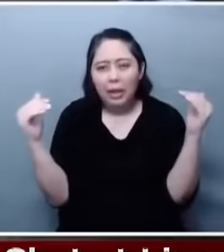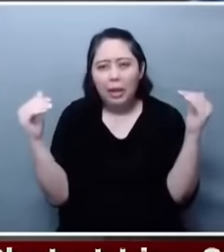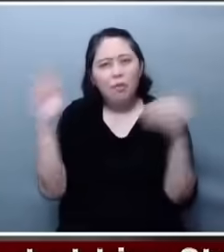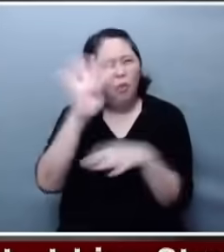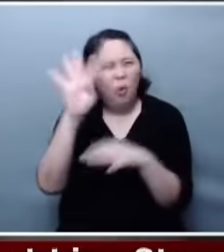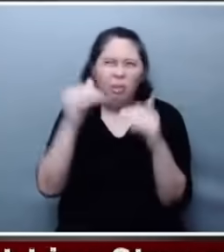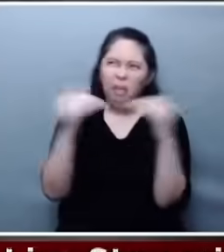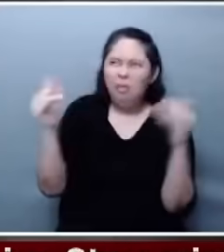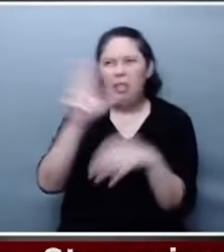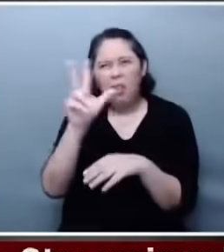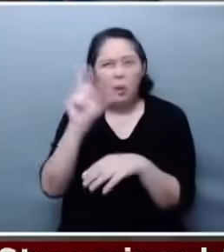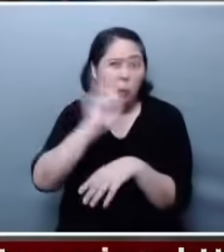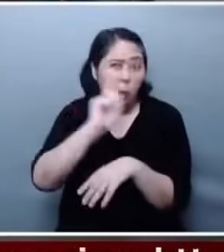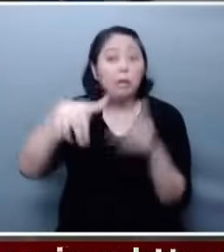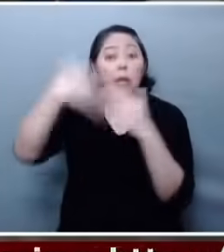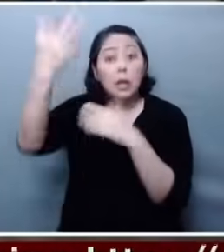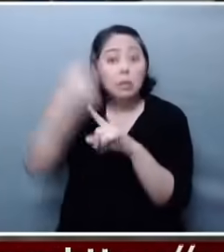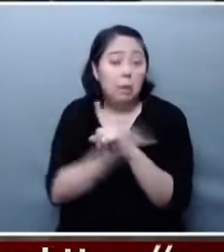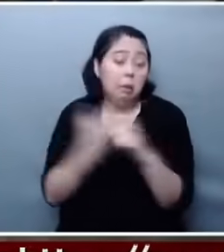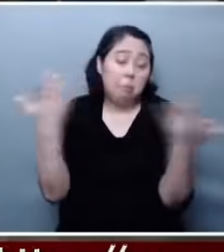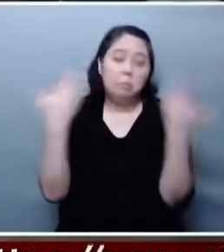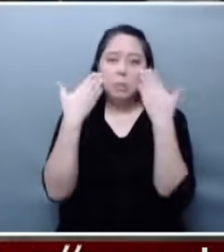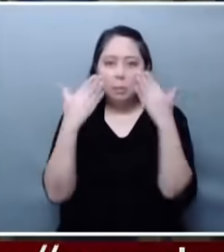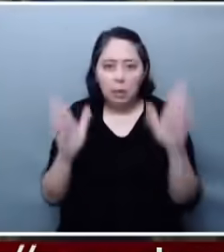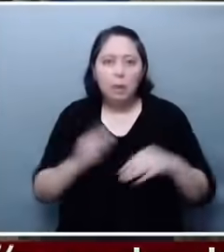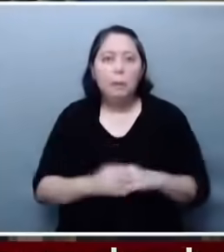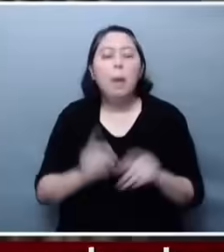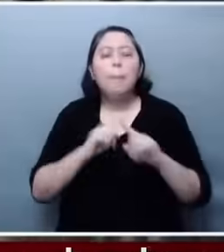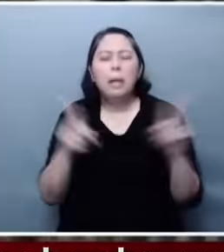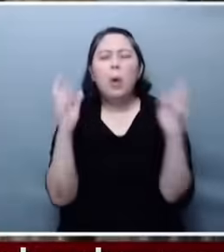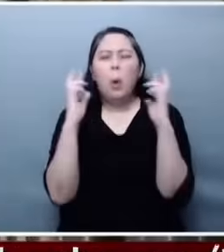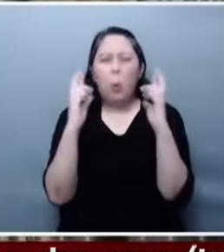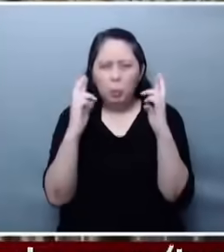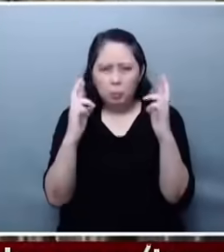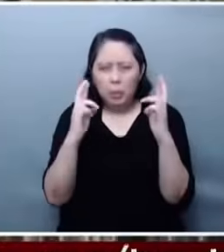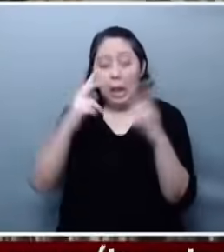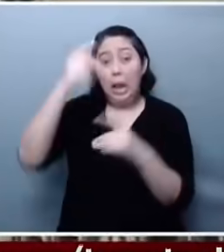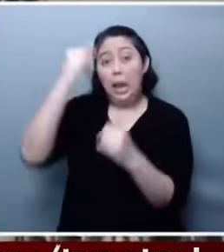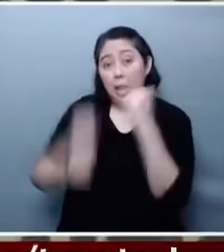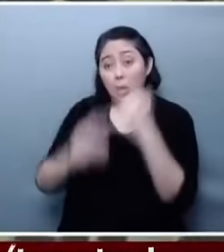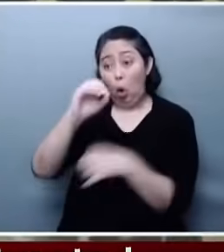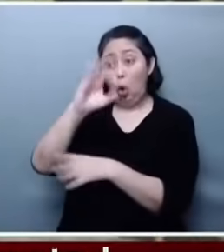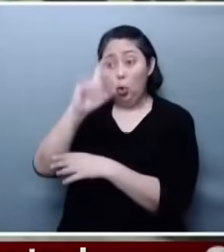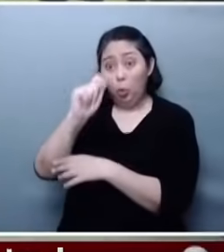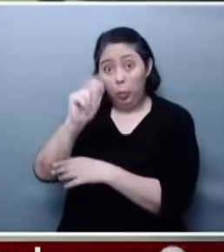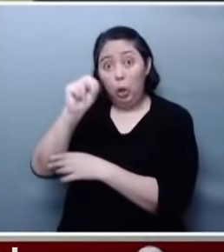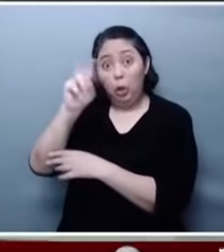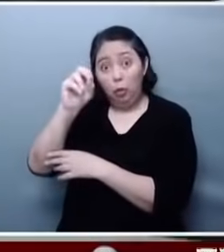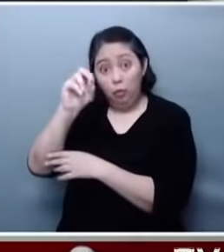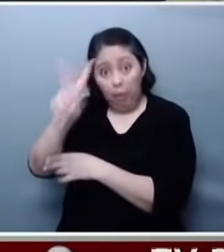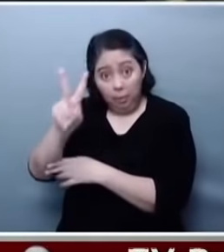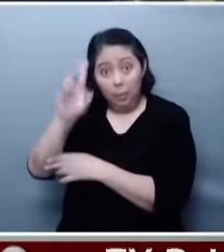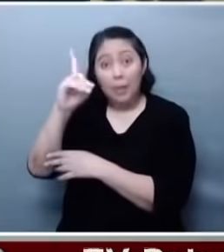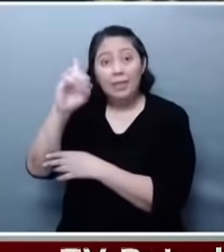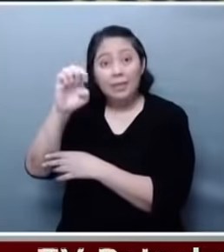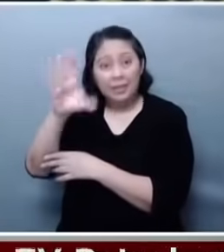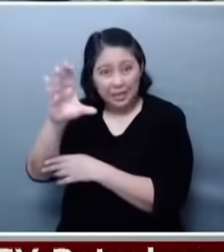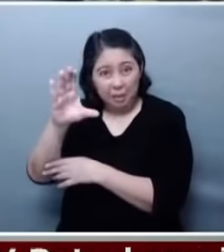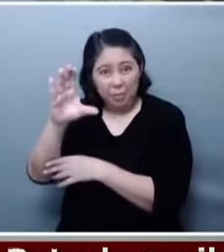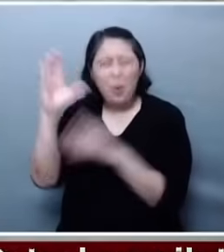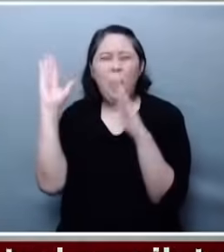buwan. Pero umaasa sila na gaganda ang kanilang kita sa huling tatlong buwan ng 2021 kasabay